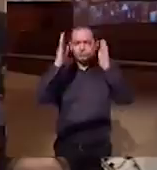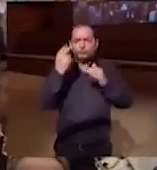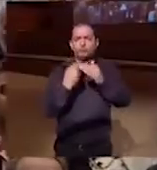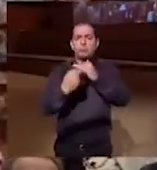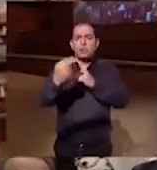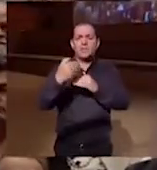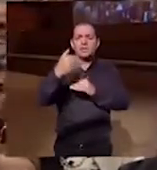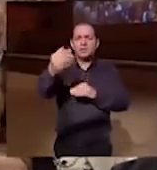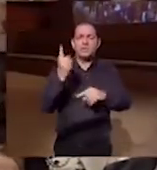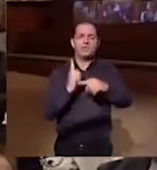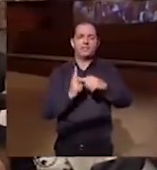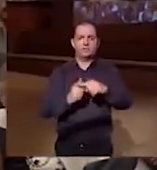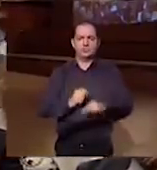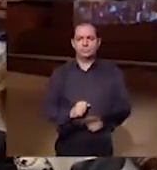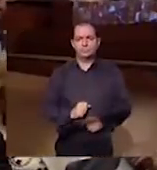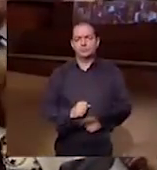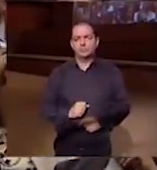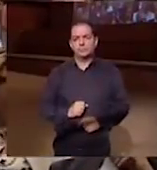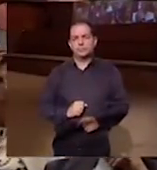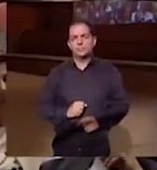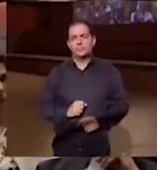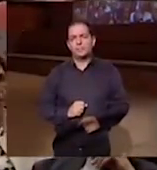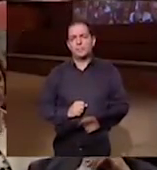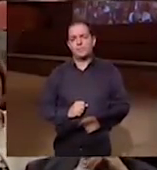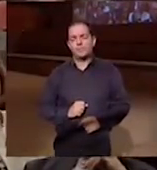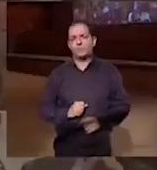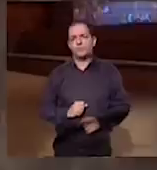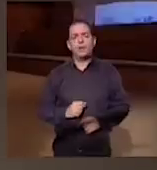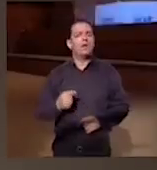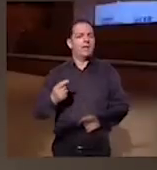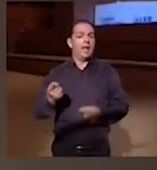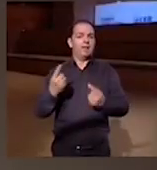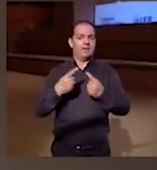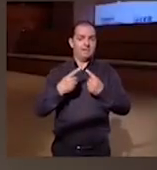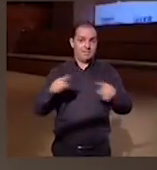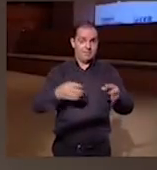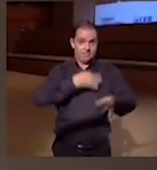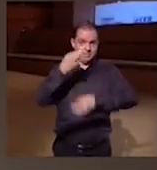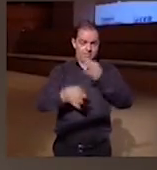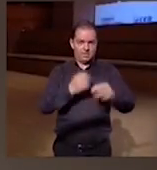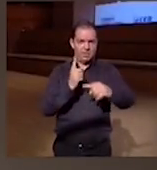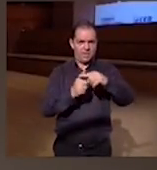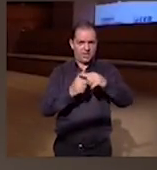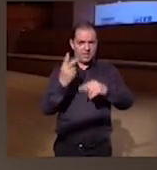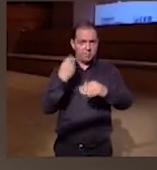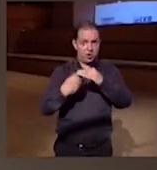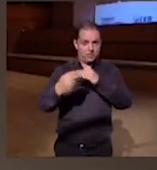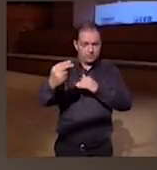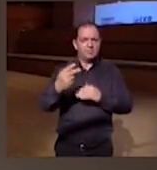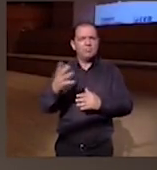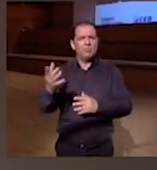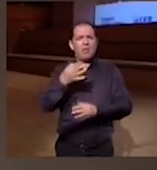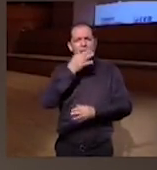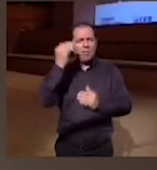Δίνοντας μια άλλη διάσταση, θα μπορούσα να πω ότι η επικράτηση των θετικών προσδοκιών απέναντι στην